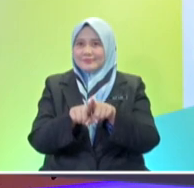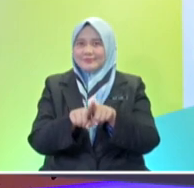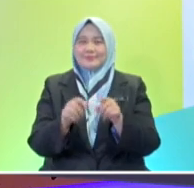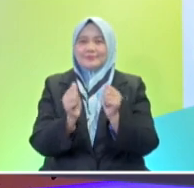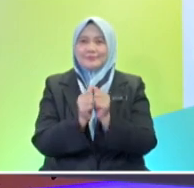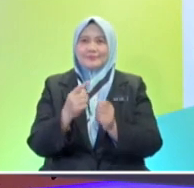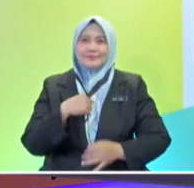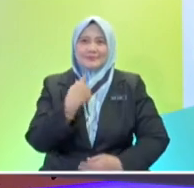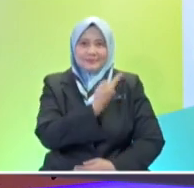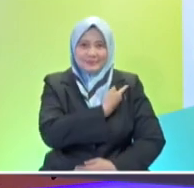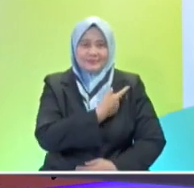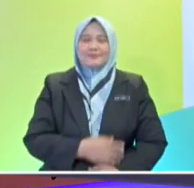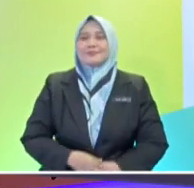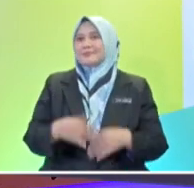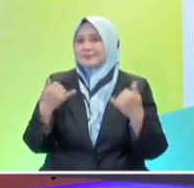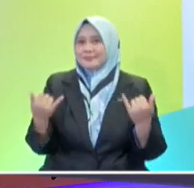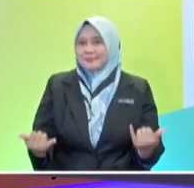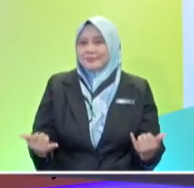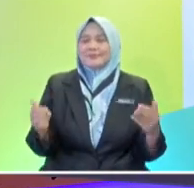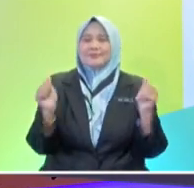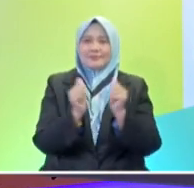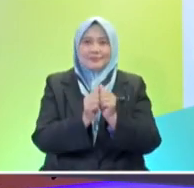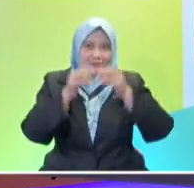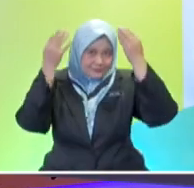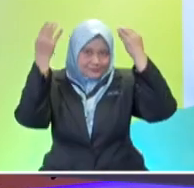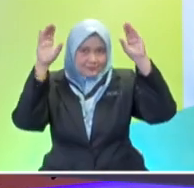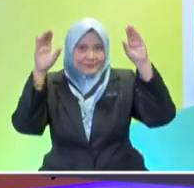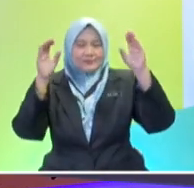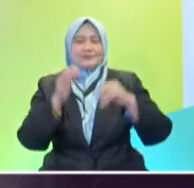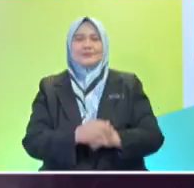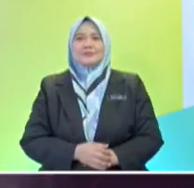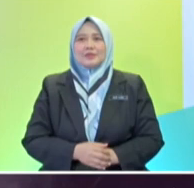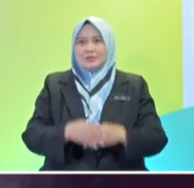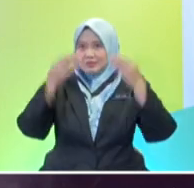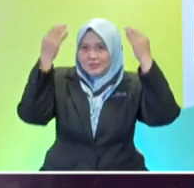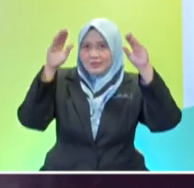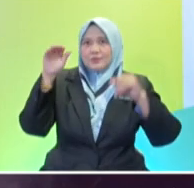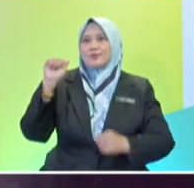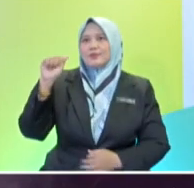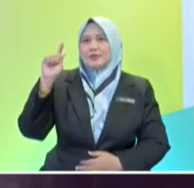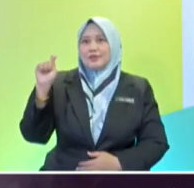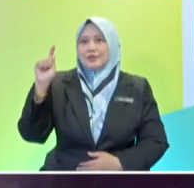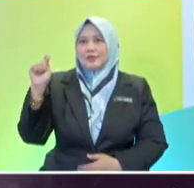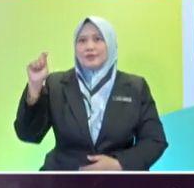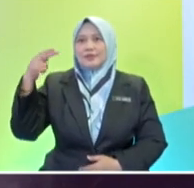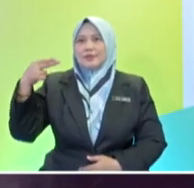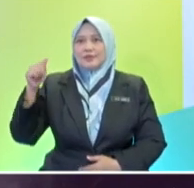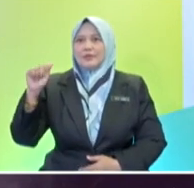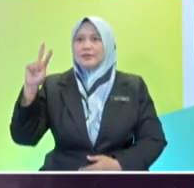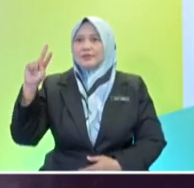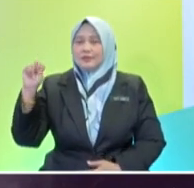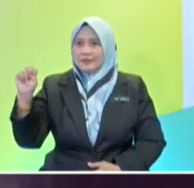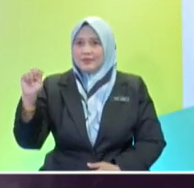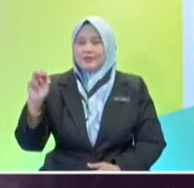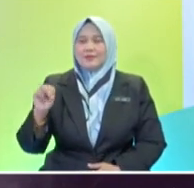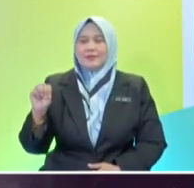nak berkenalan pula dengan guru penyampai kita, iaitu Cikgu Muhammad Atta. Assalamualaikum cikgu. Waalaikumsalam. Mira, apa khabar? Mira